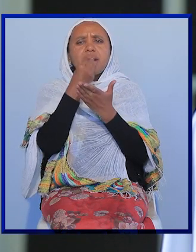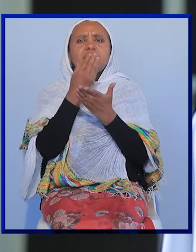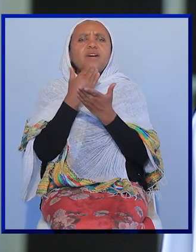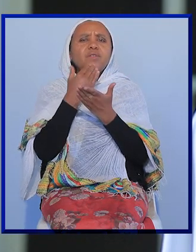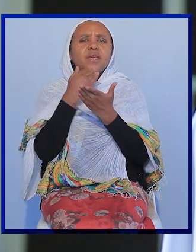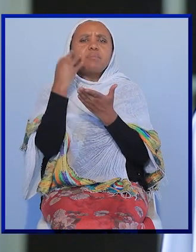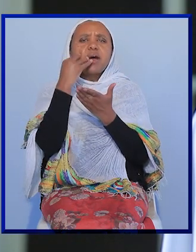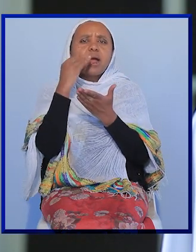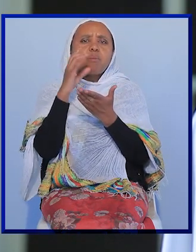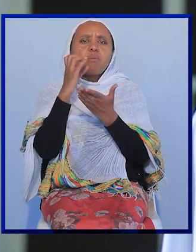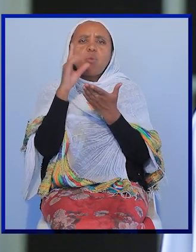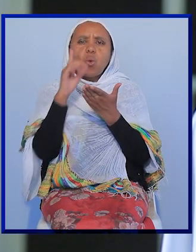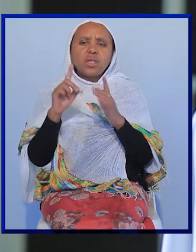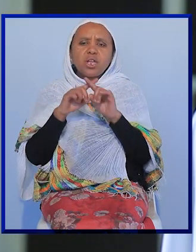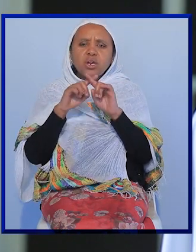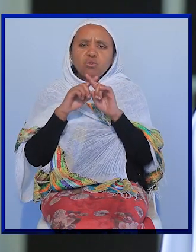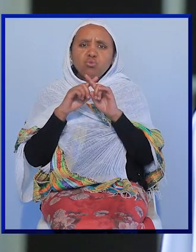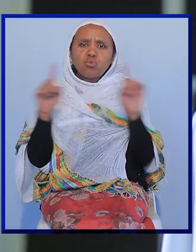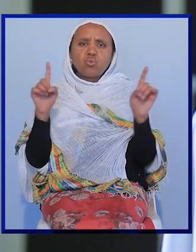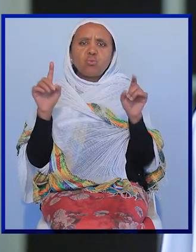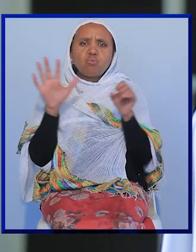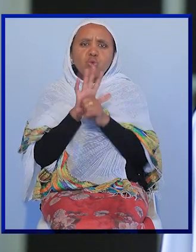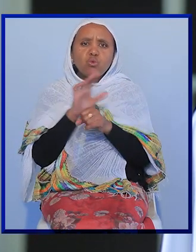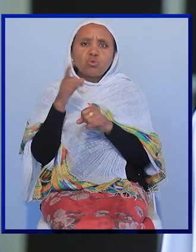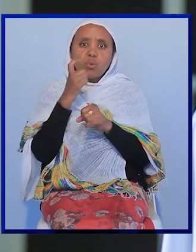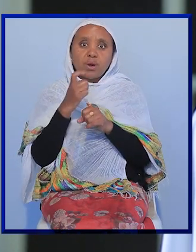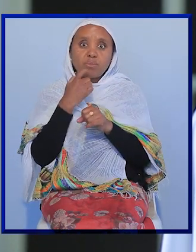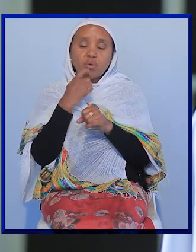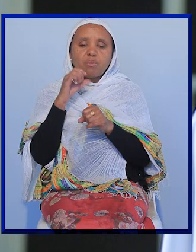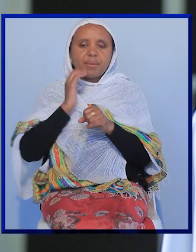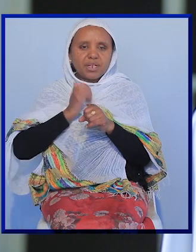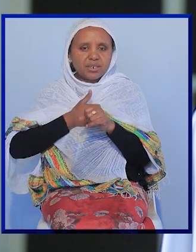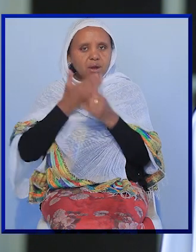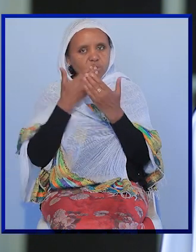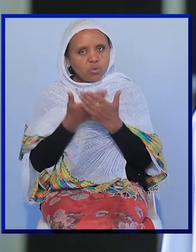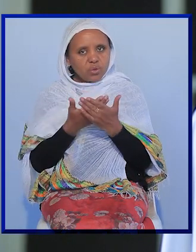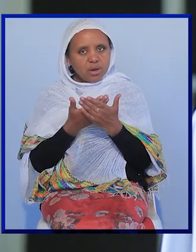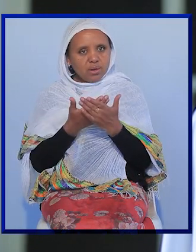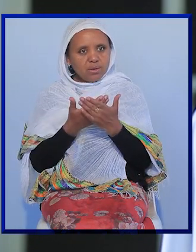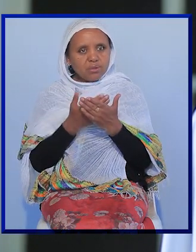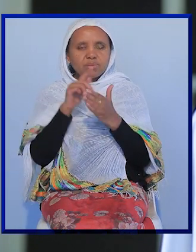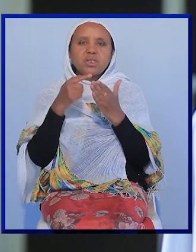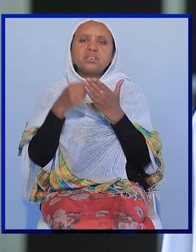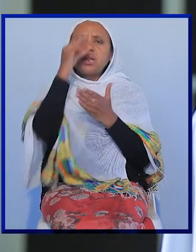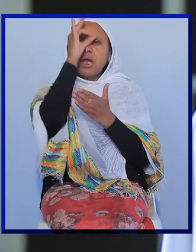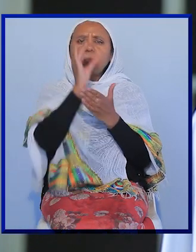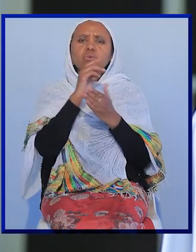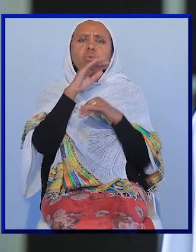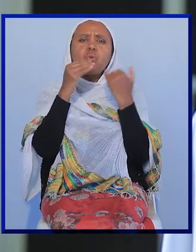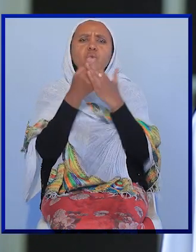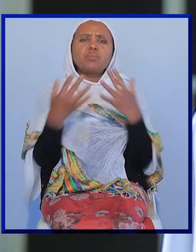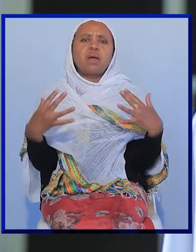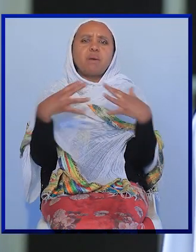ሆይ ማዛሽ ልዩ ምዑዝ የሆነ ማርያም ሆይ ብሎ እመቤታችንን አመስግኗት እናገኛለን። ስለዚህ ሊቃውንት ሁሉ